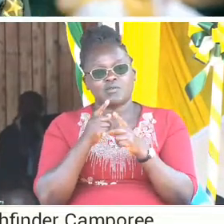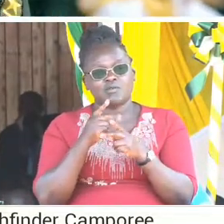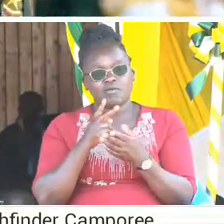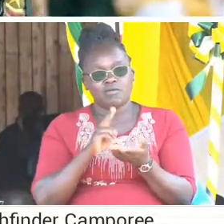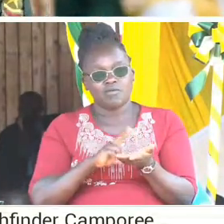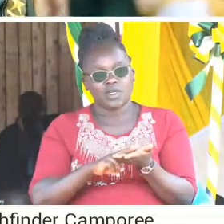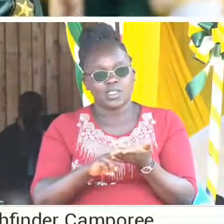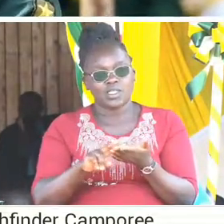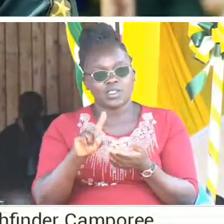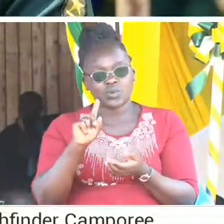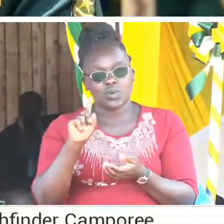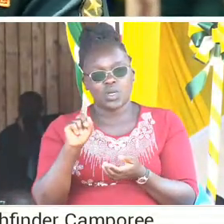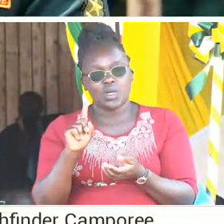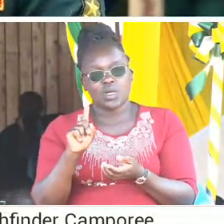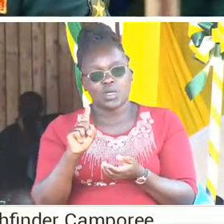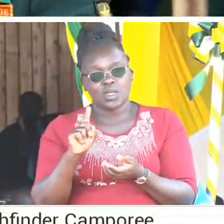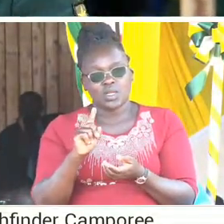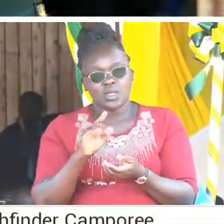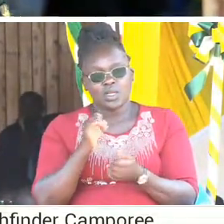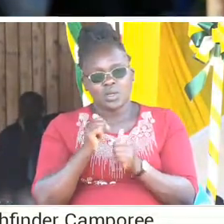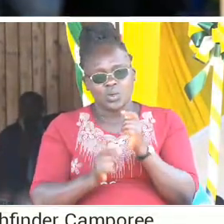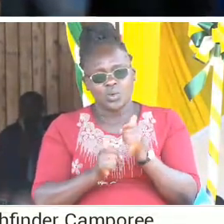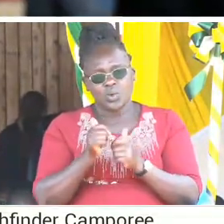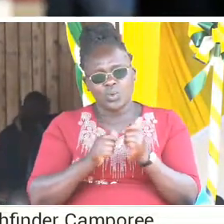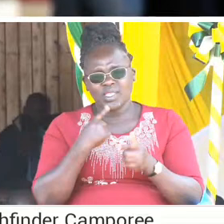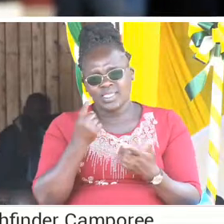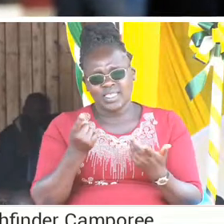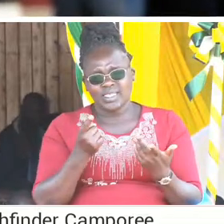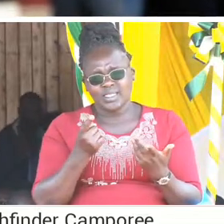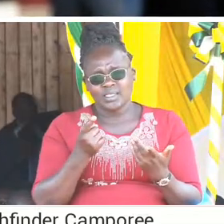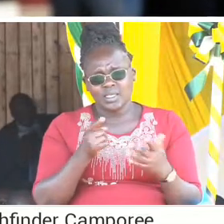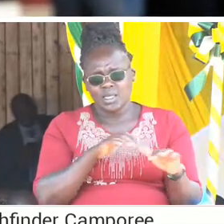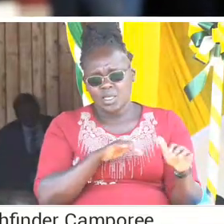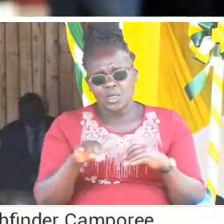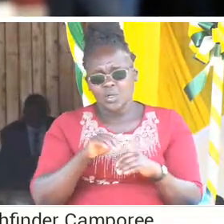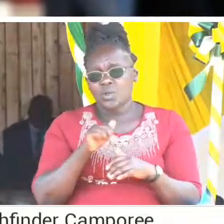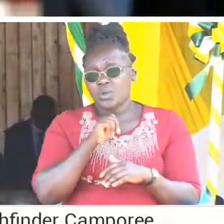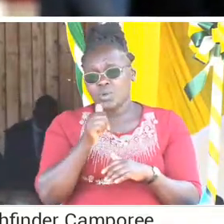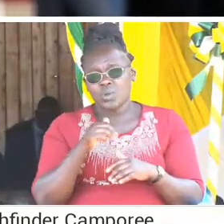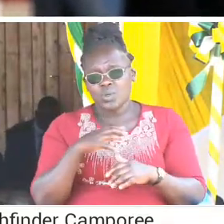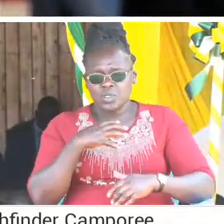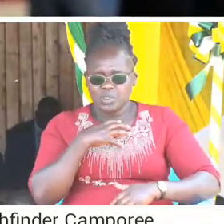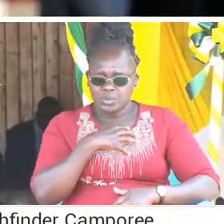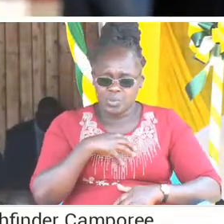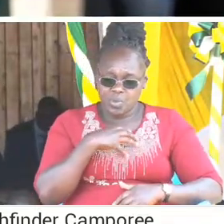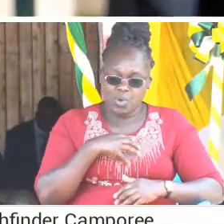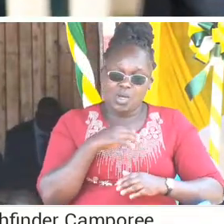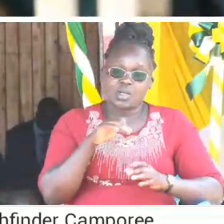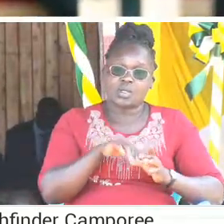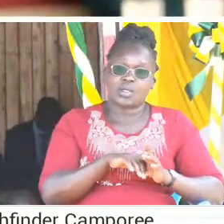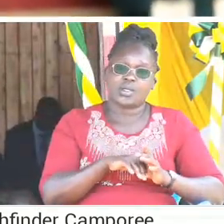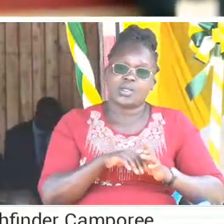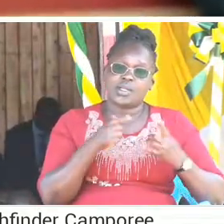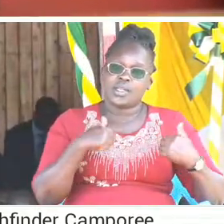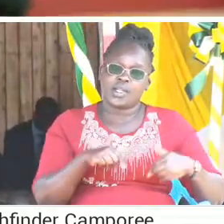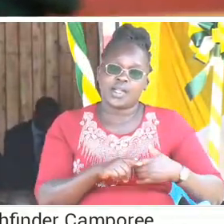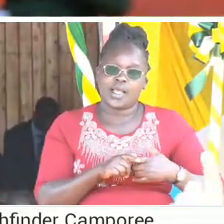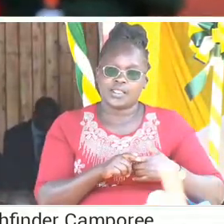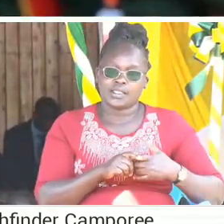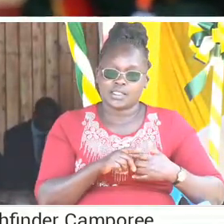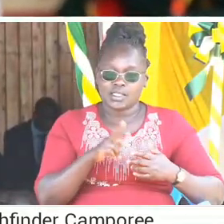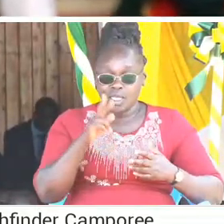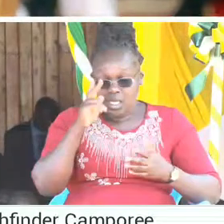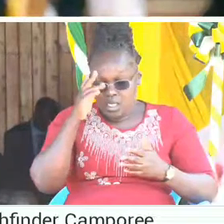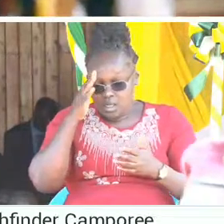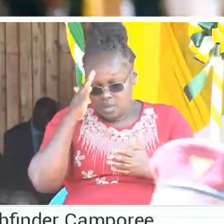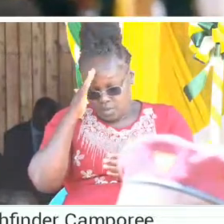mioyoni mwenu, namwamini Mungu, niaminini na mimi. Yesu anasema na wanafunzi wake wakati anawaaga, nyumbani mwa baba yangu mna makao